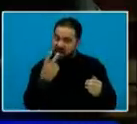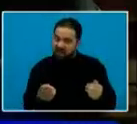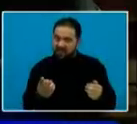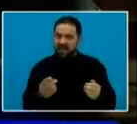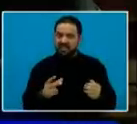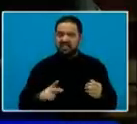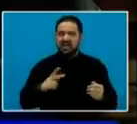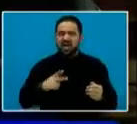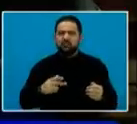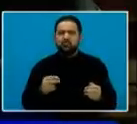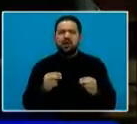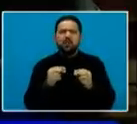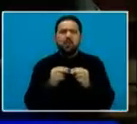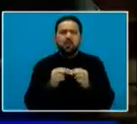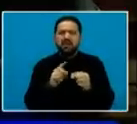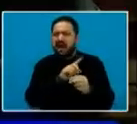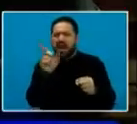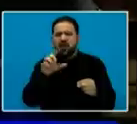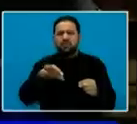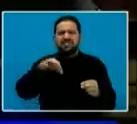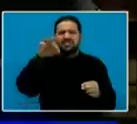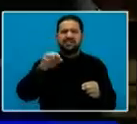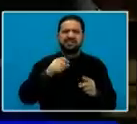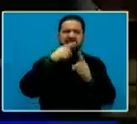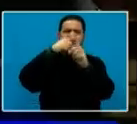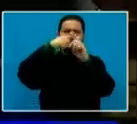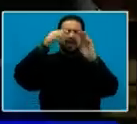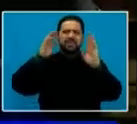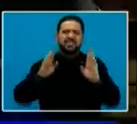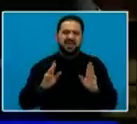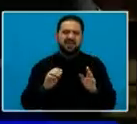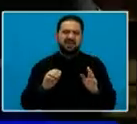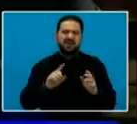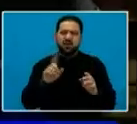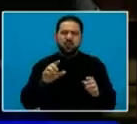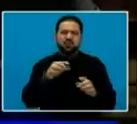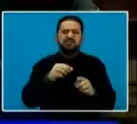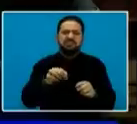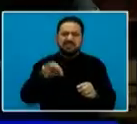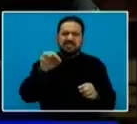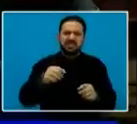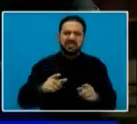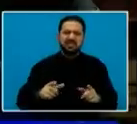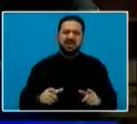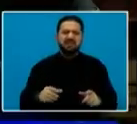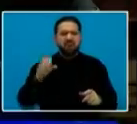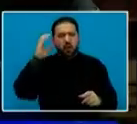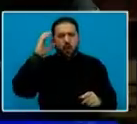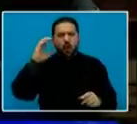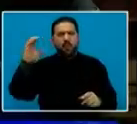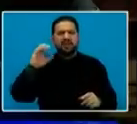ele. Dar sunt chestiuni care de multe ori nu țin nici de viața, nici de competența bisericii.